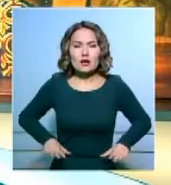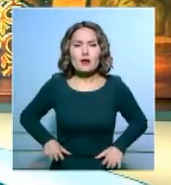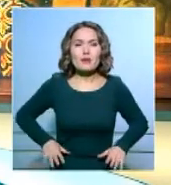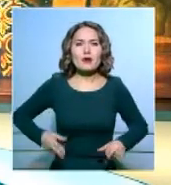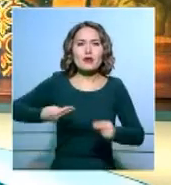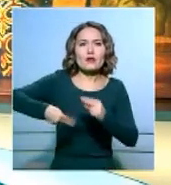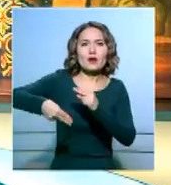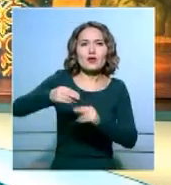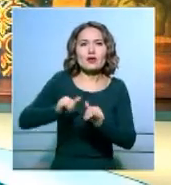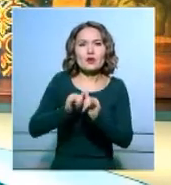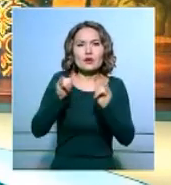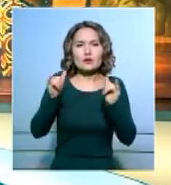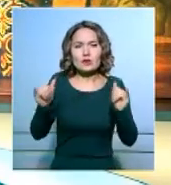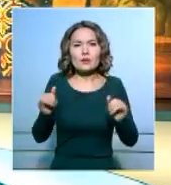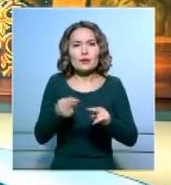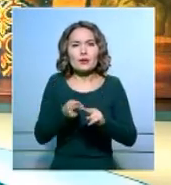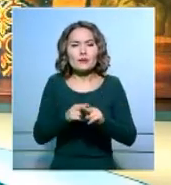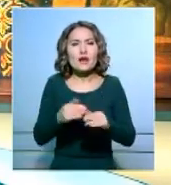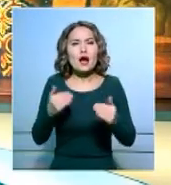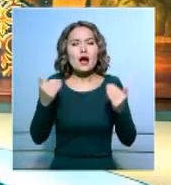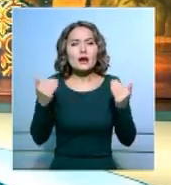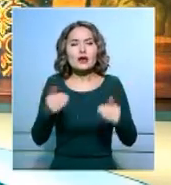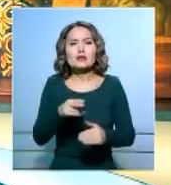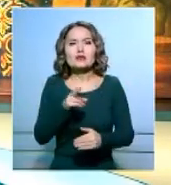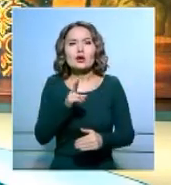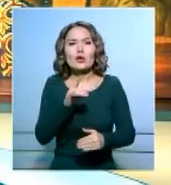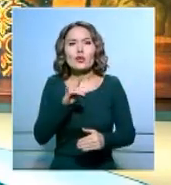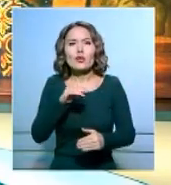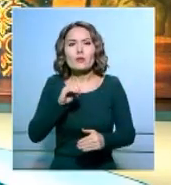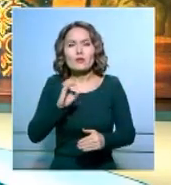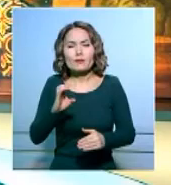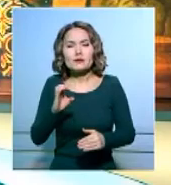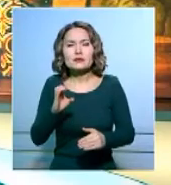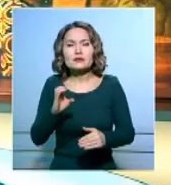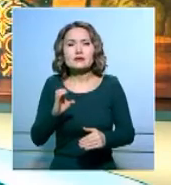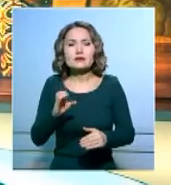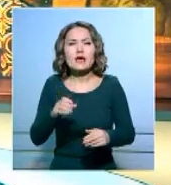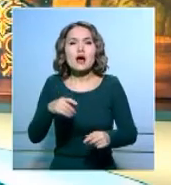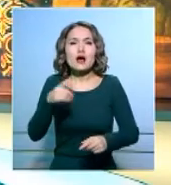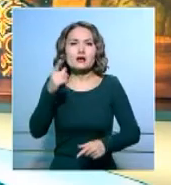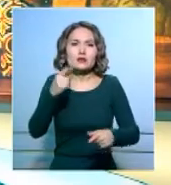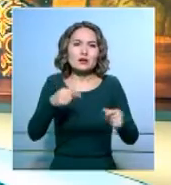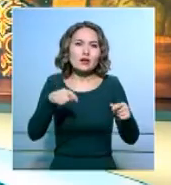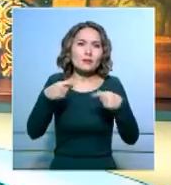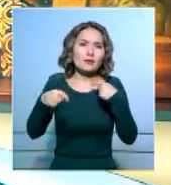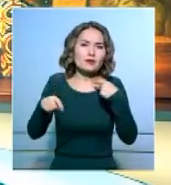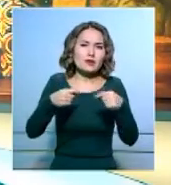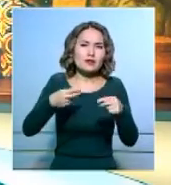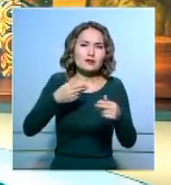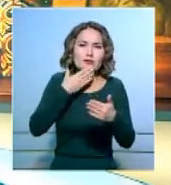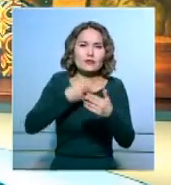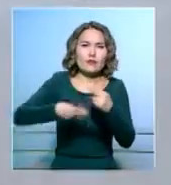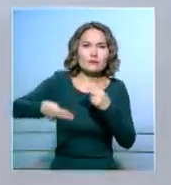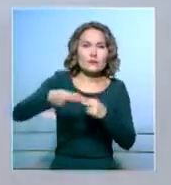сусын өндірісінде жолға қойып отыр. Сөйтіп сау мал мен қымыз ішіп дертіне дауа тапқан халықтың алғысына бөленіп жүр.